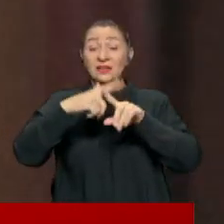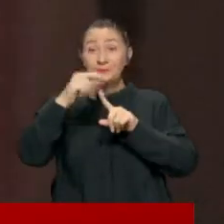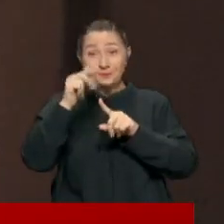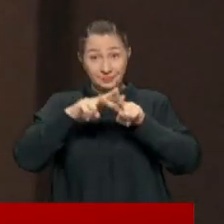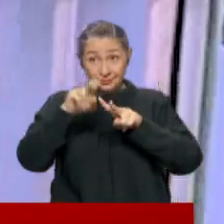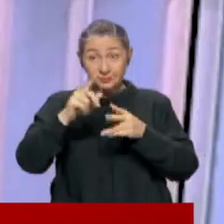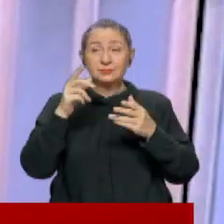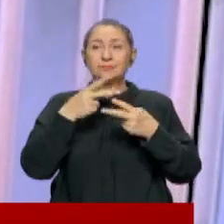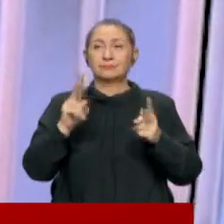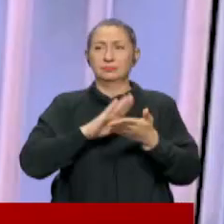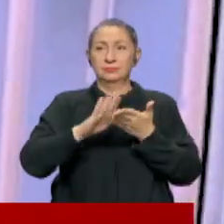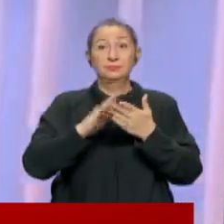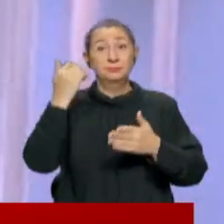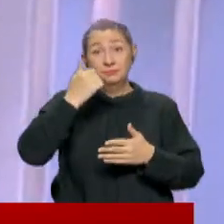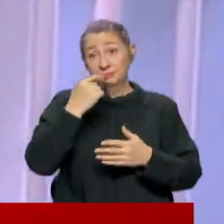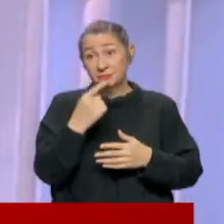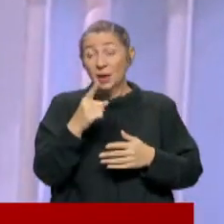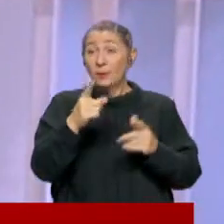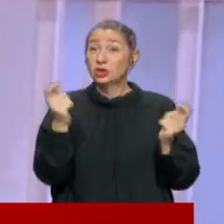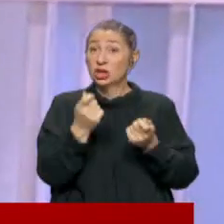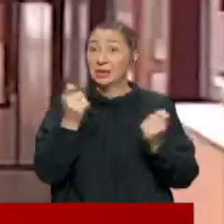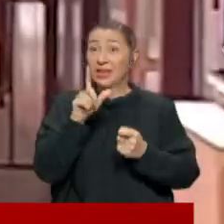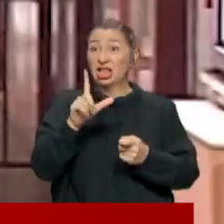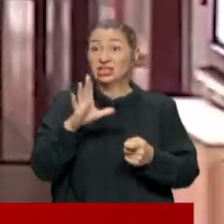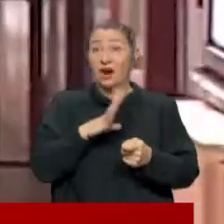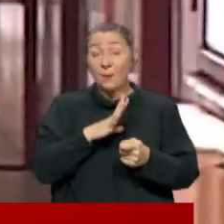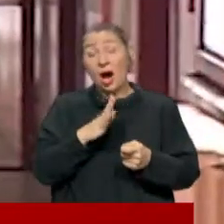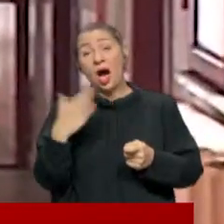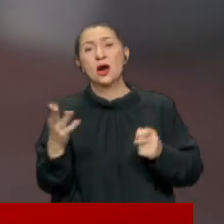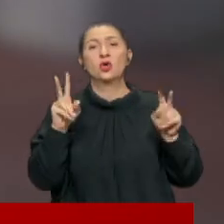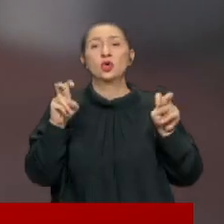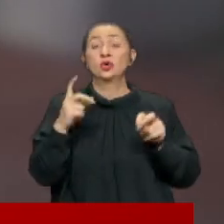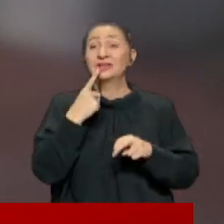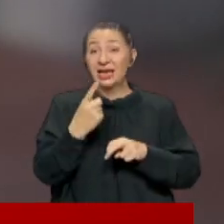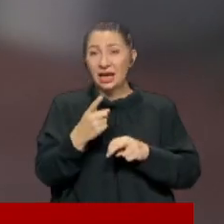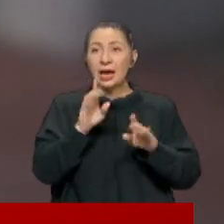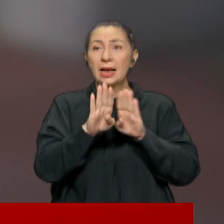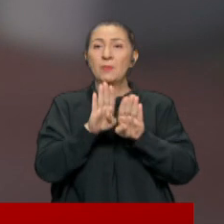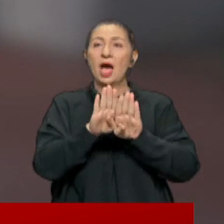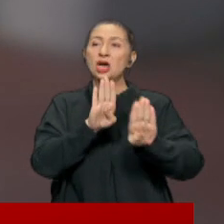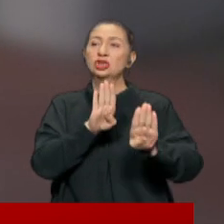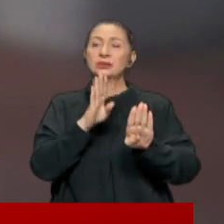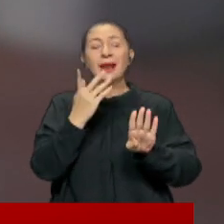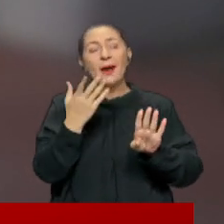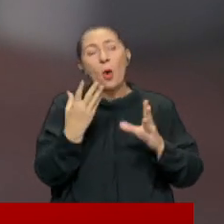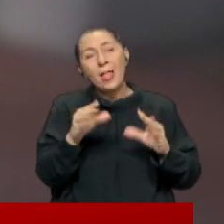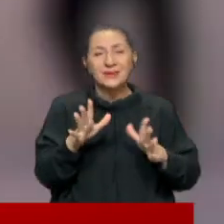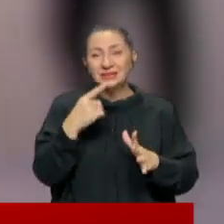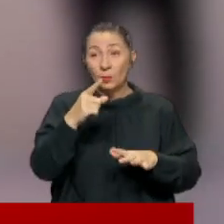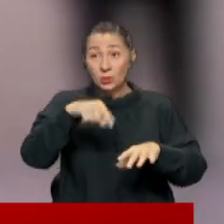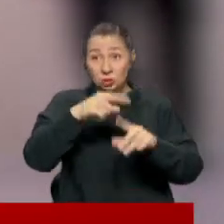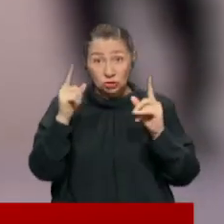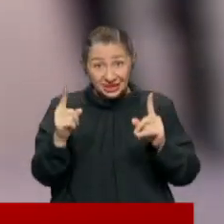af düzenlemesini yalanladı ama böyle bir çalışmaya ihtiyaç var mı ayrı mesele diyerek kapıyı da açık bıraktı Tam da böyle bir